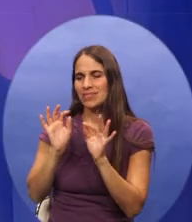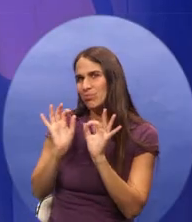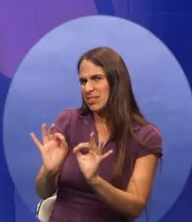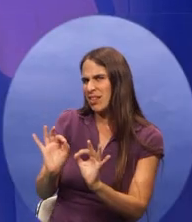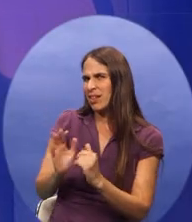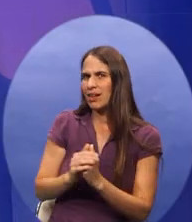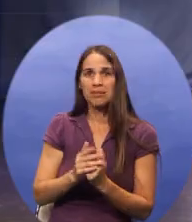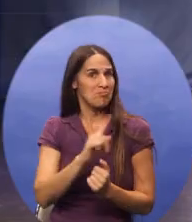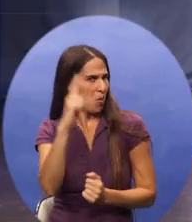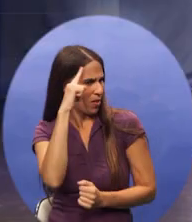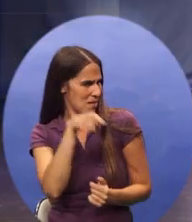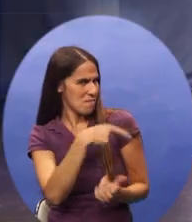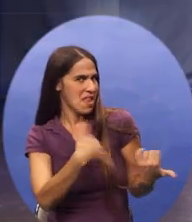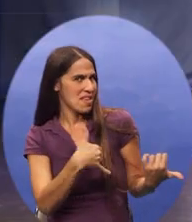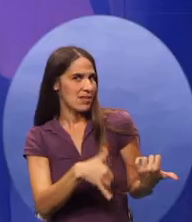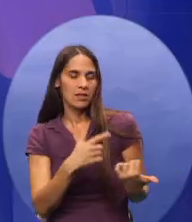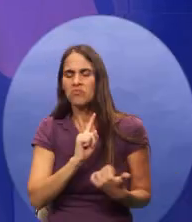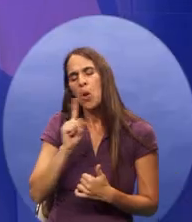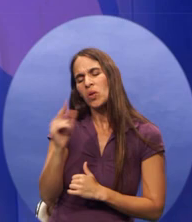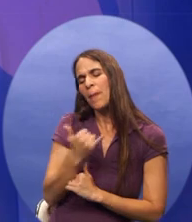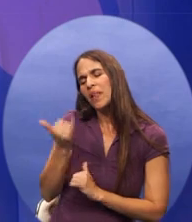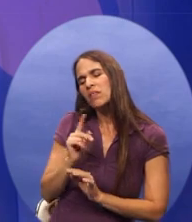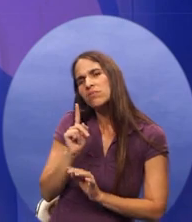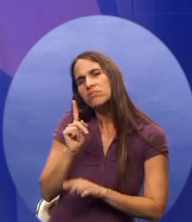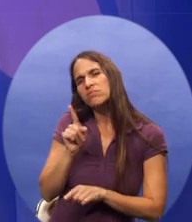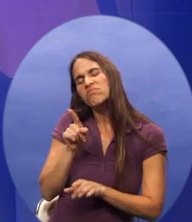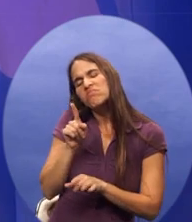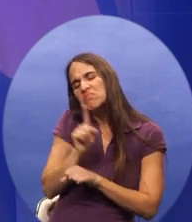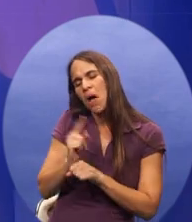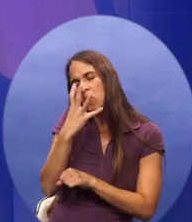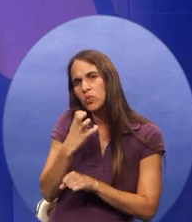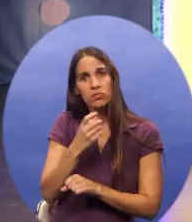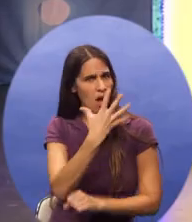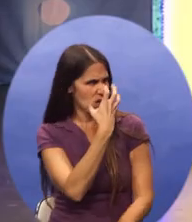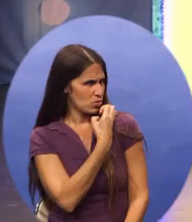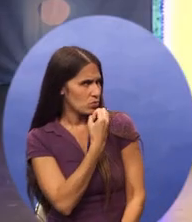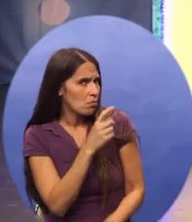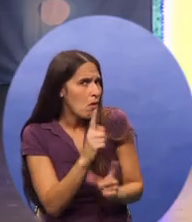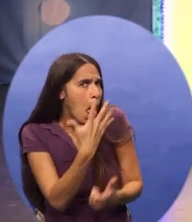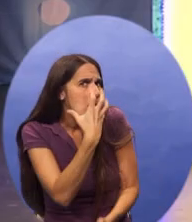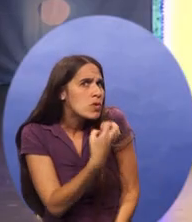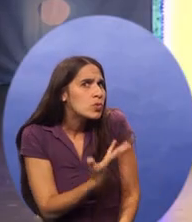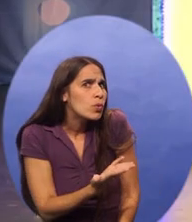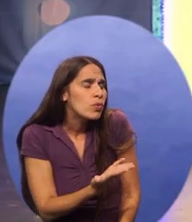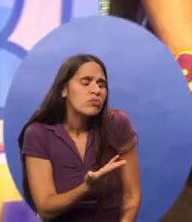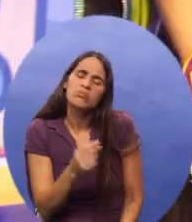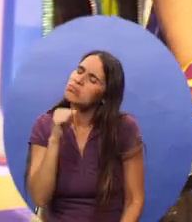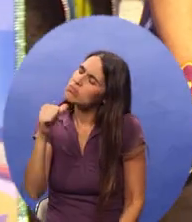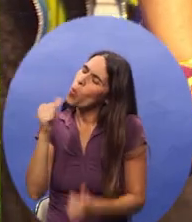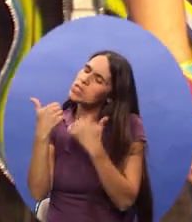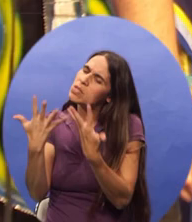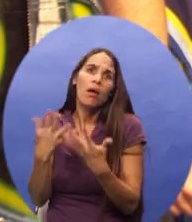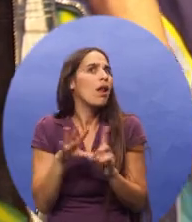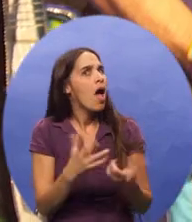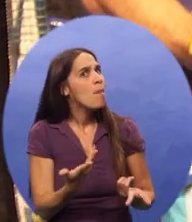זה בסדר. לא ידעתי שאתה מנגן. אני לא מנגן תמיד, רק שאני עצוב קצת. עצוב? למה אתה עצוב? לא